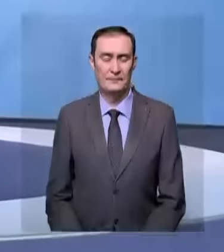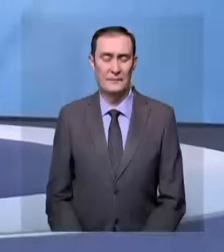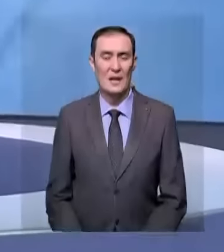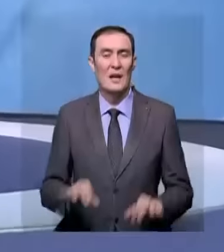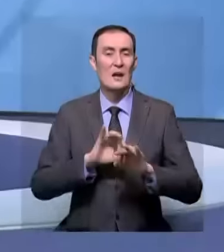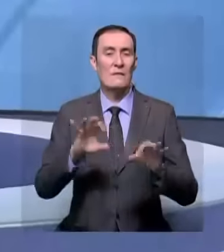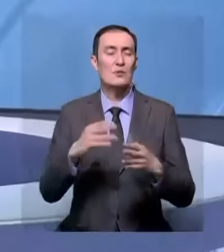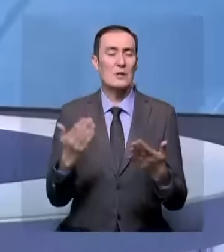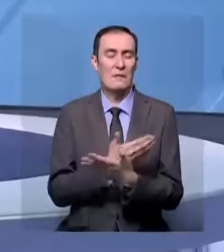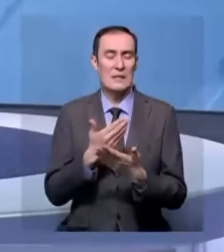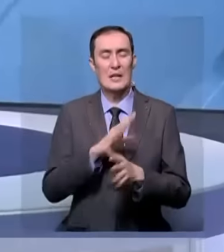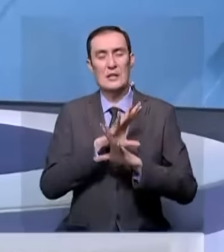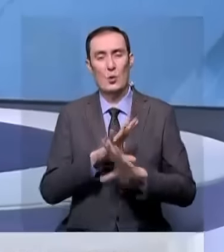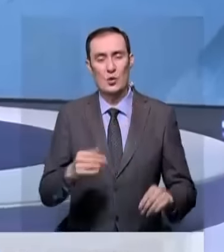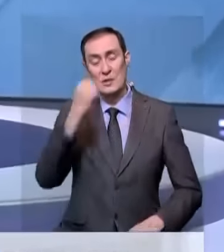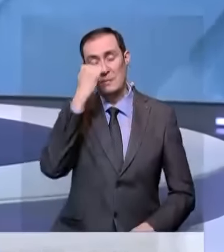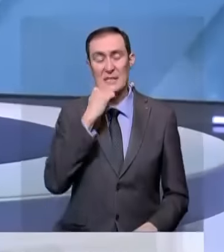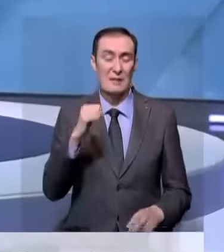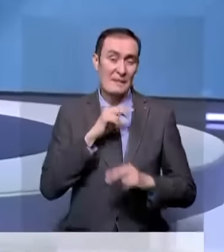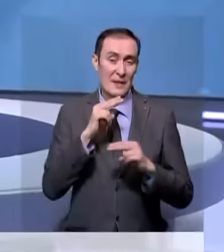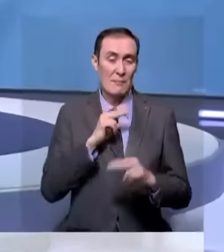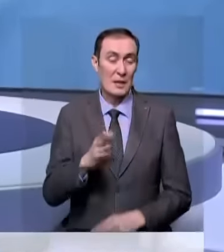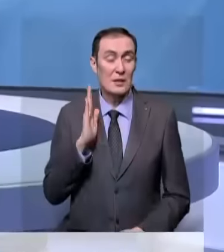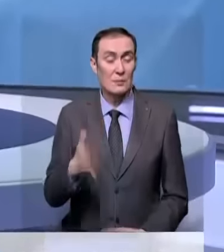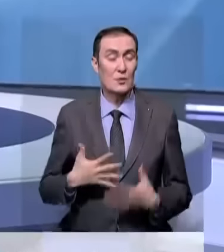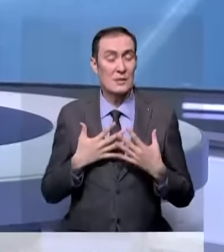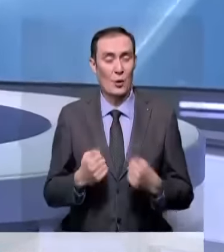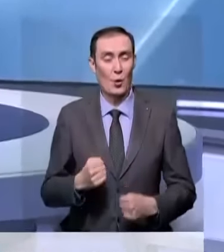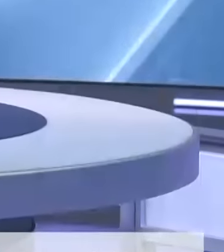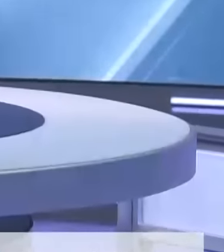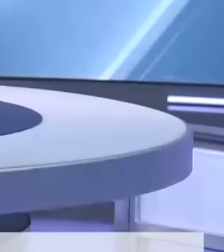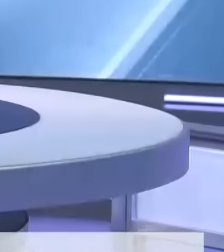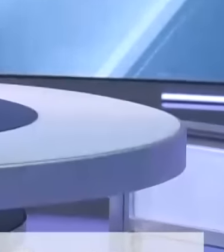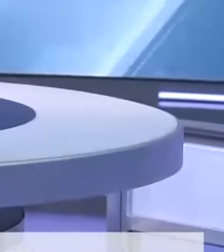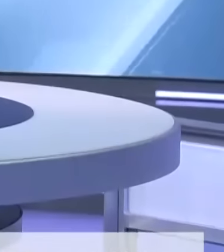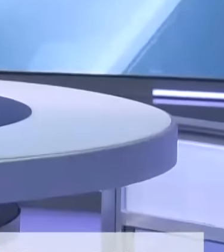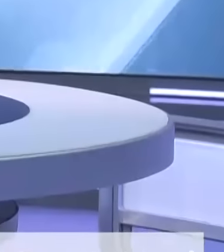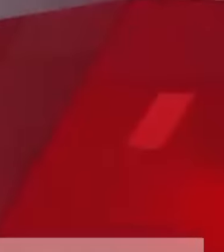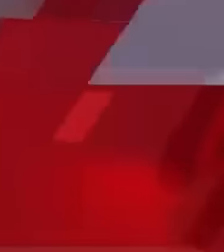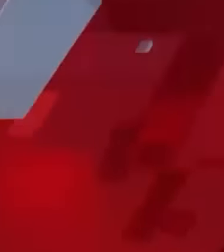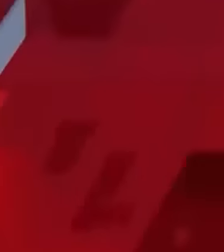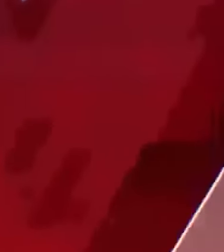Это были все новости к данному часу. Будьте в курсе главных событий с 24KZ. Всего доброго!